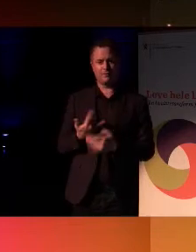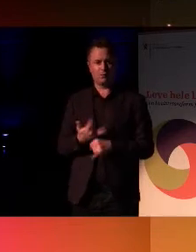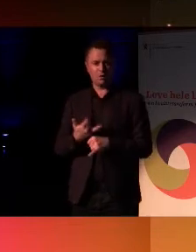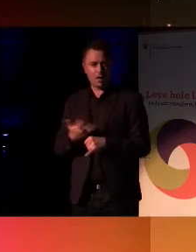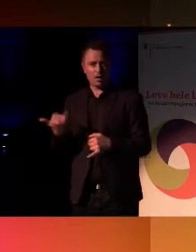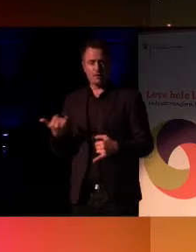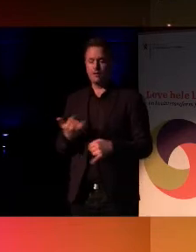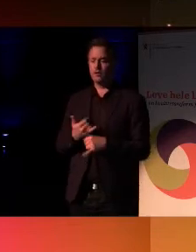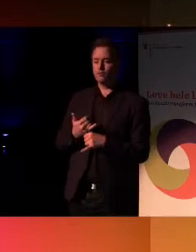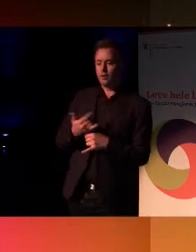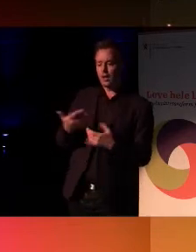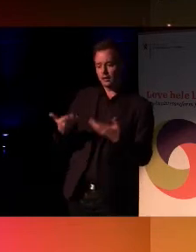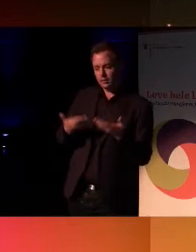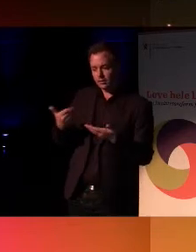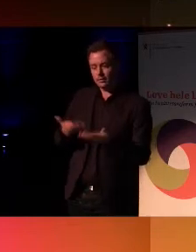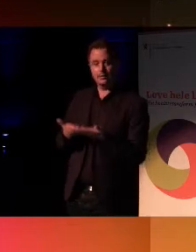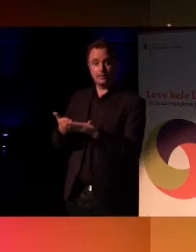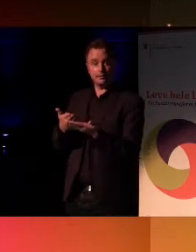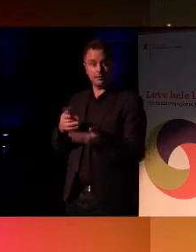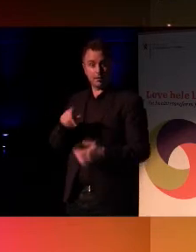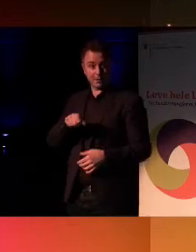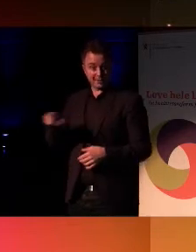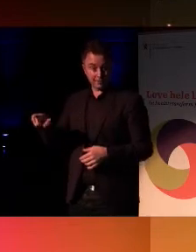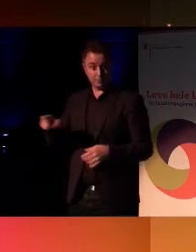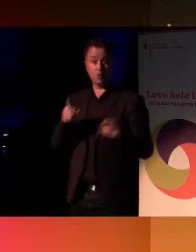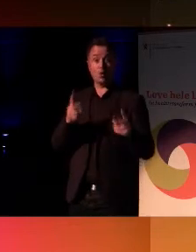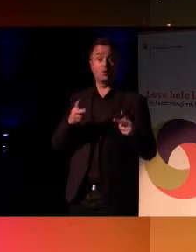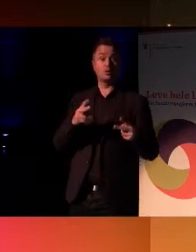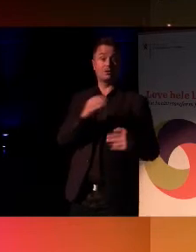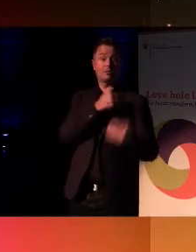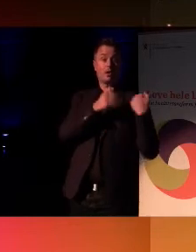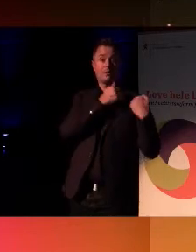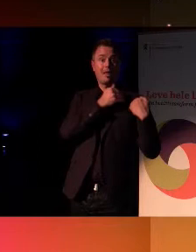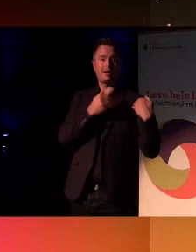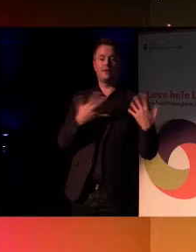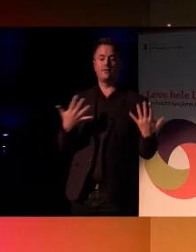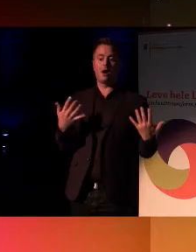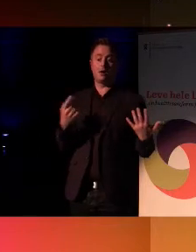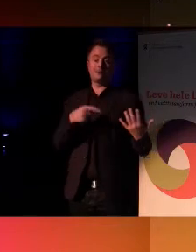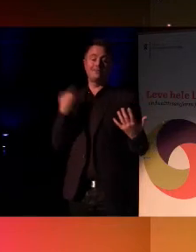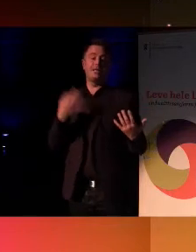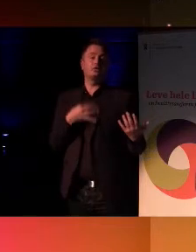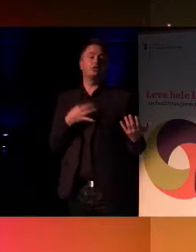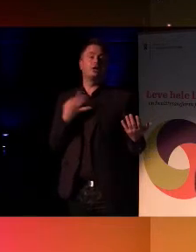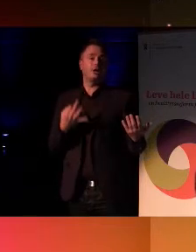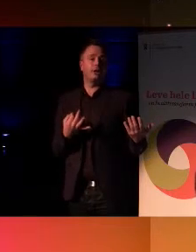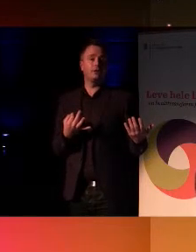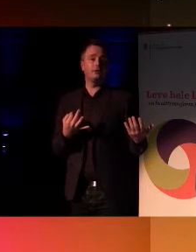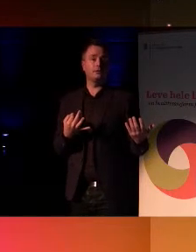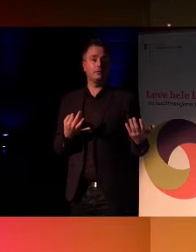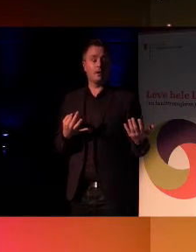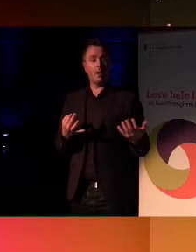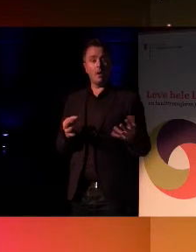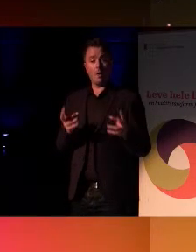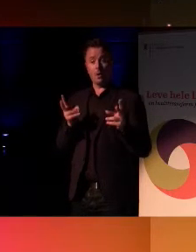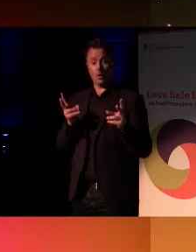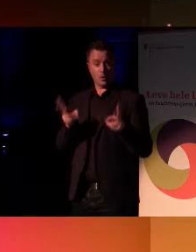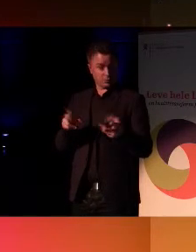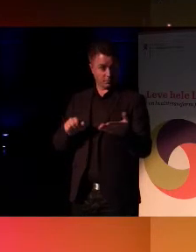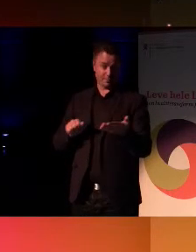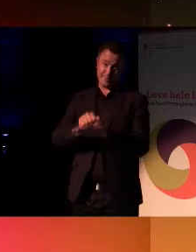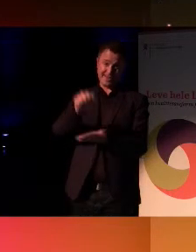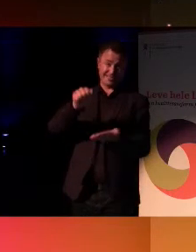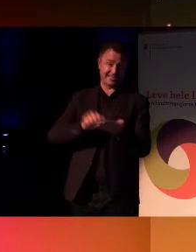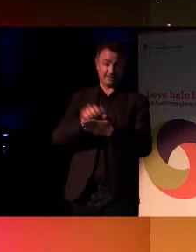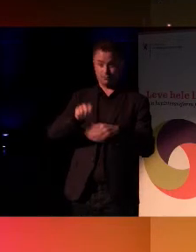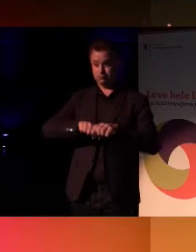pasienter, men også for å få tilbakemelding fra de hva de ønsker. Vi har hatt en del presseoppslag for å spre